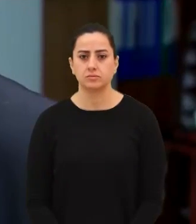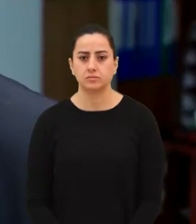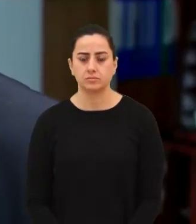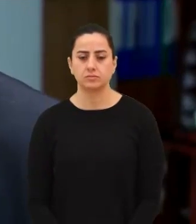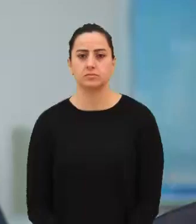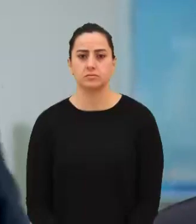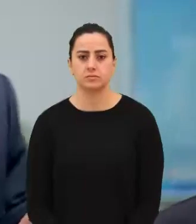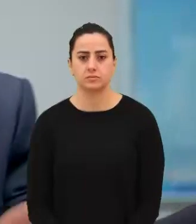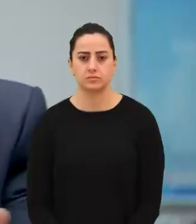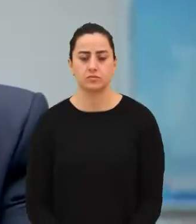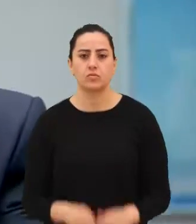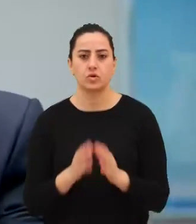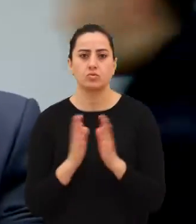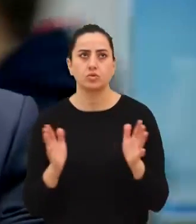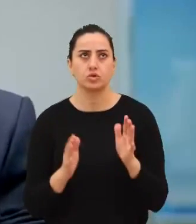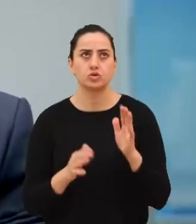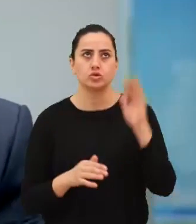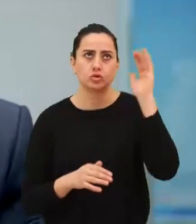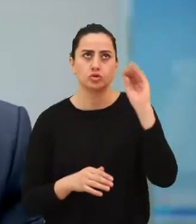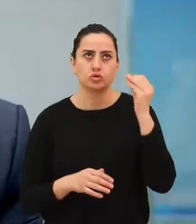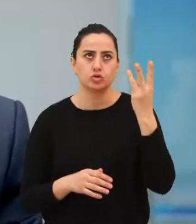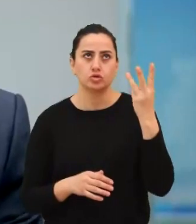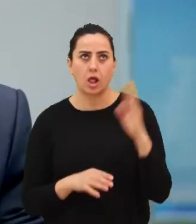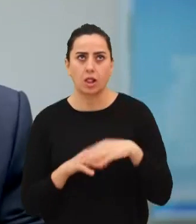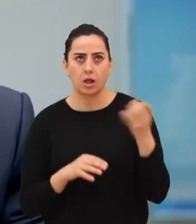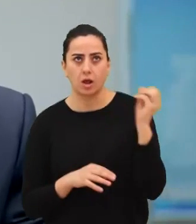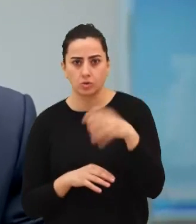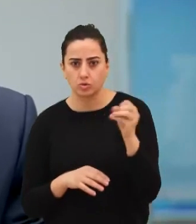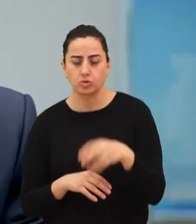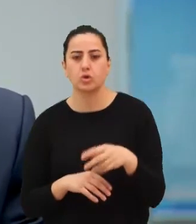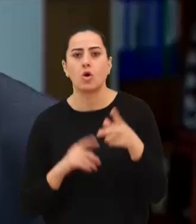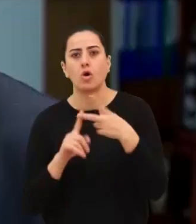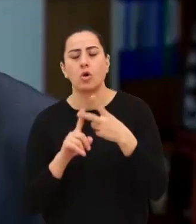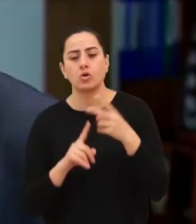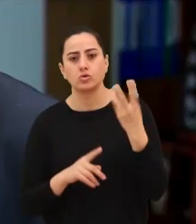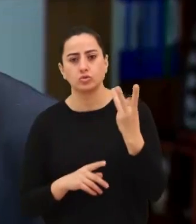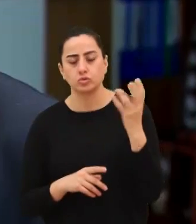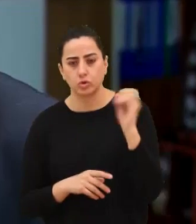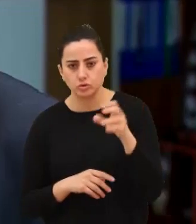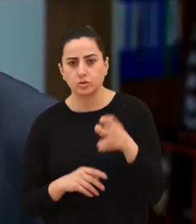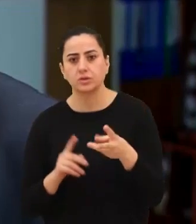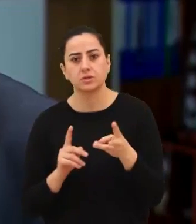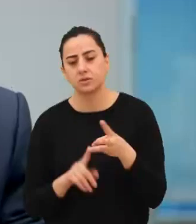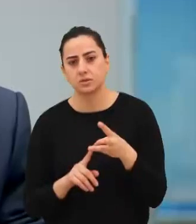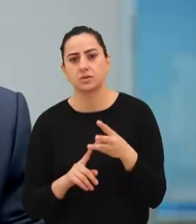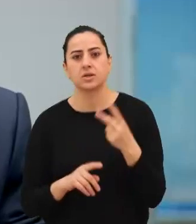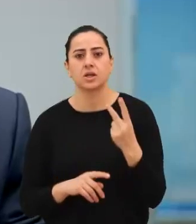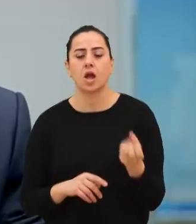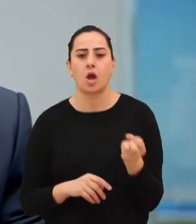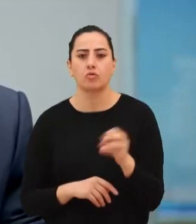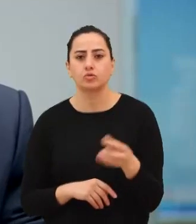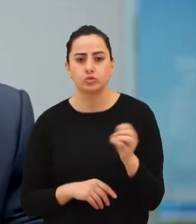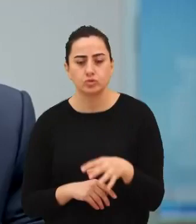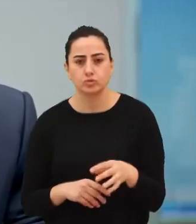Allah. Büyük çocuk üç avuç atıyor. Ortancası da üç avuç atıyor. Küçük çocuk da iki avuç atıyor.